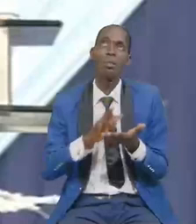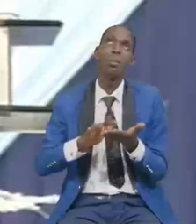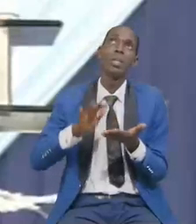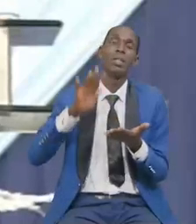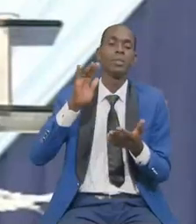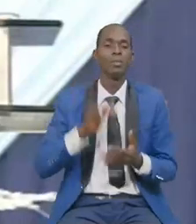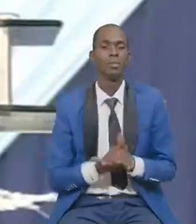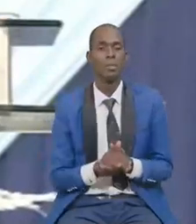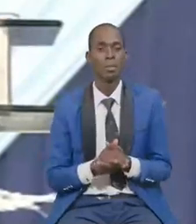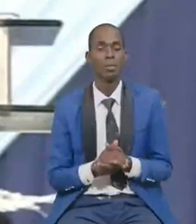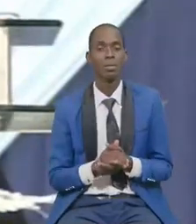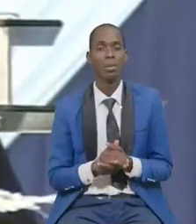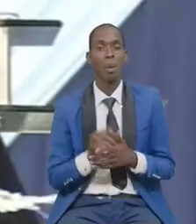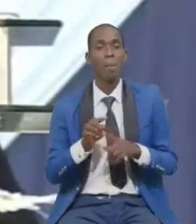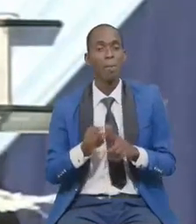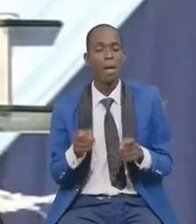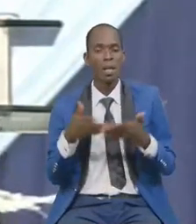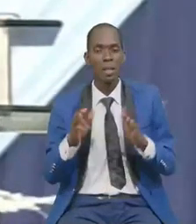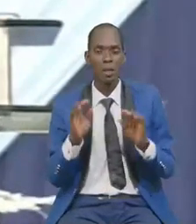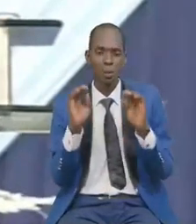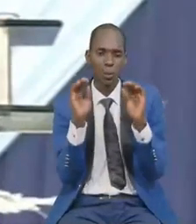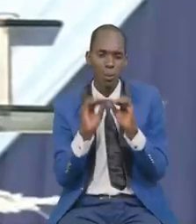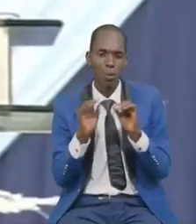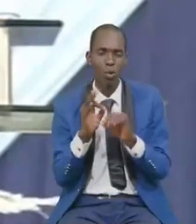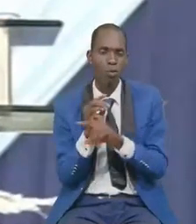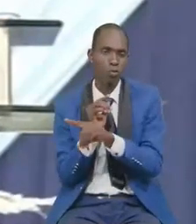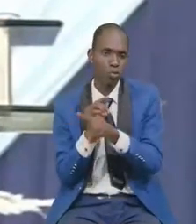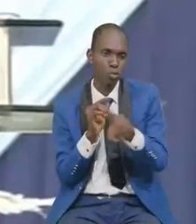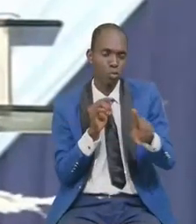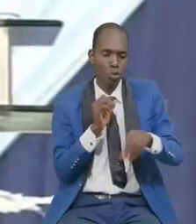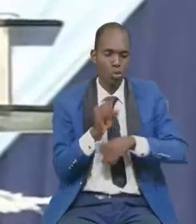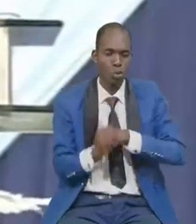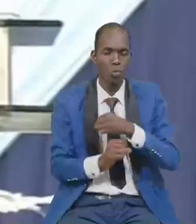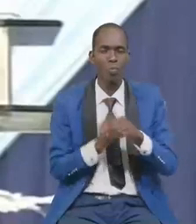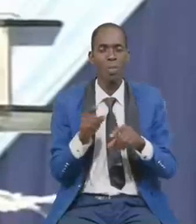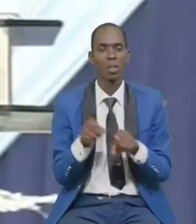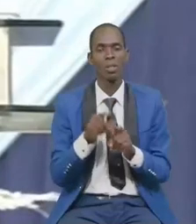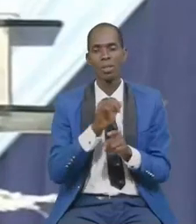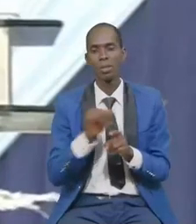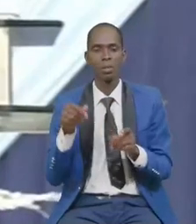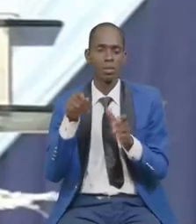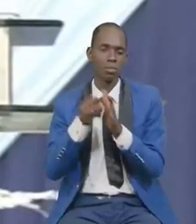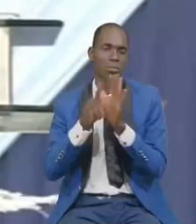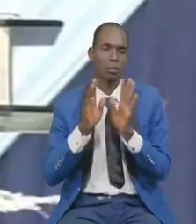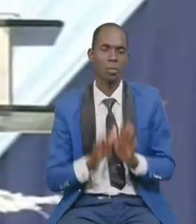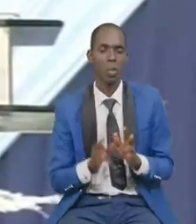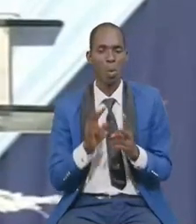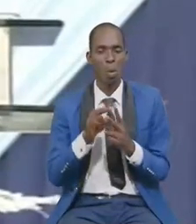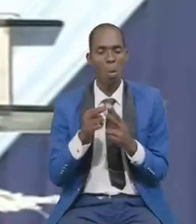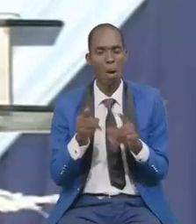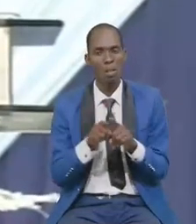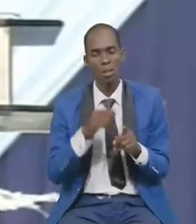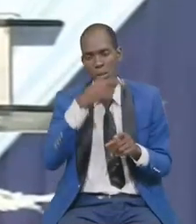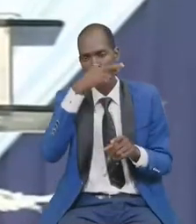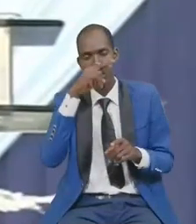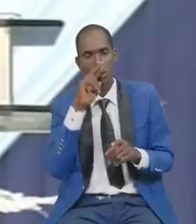Que nul de vous, en effet, ne souffre comme meurtrier, comme voleur, comme